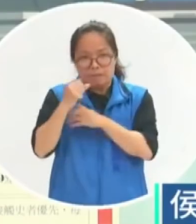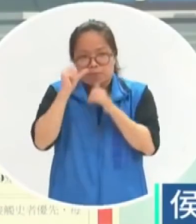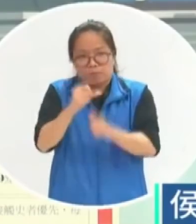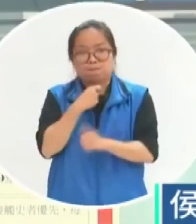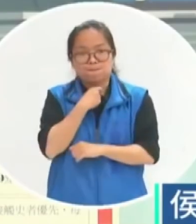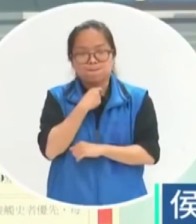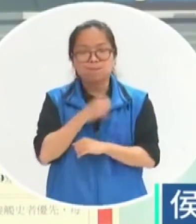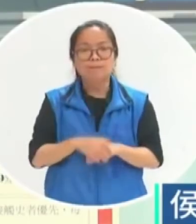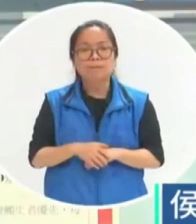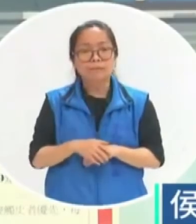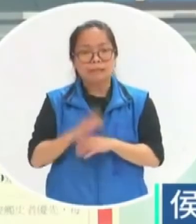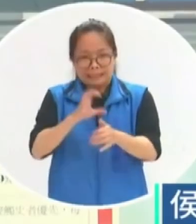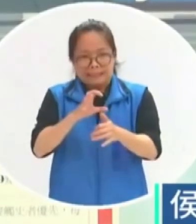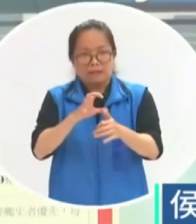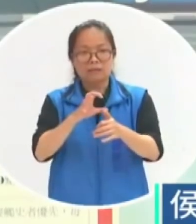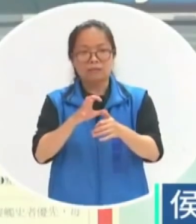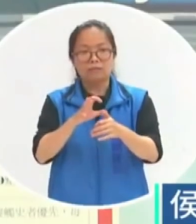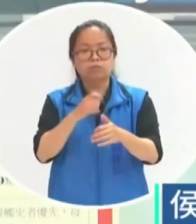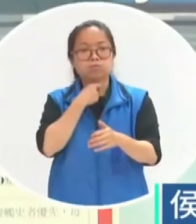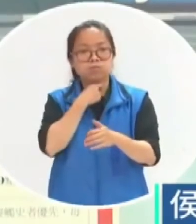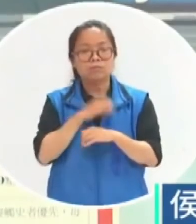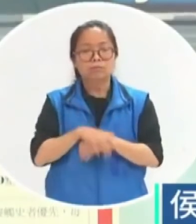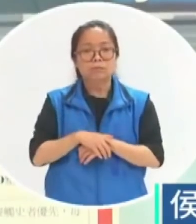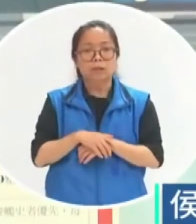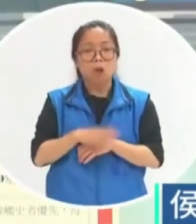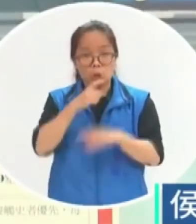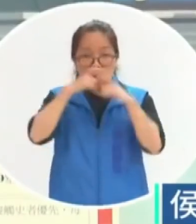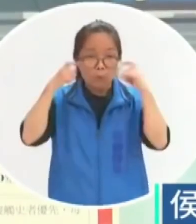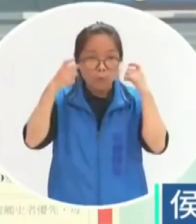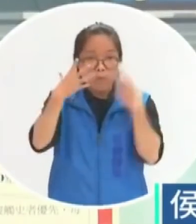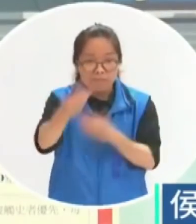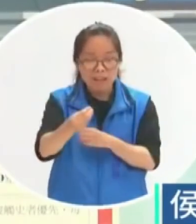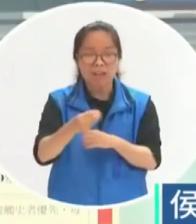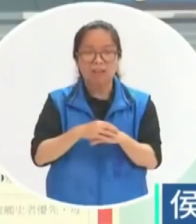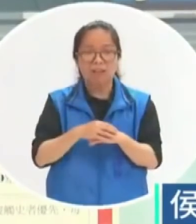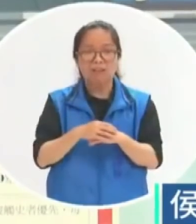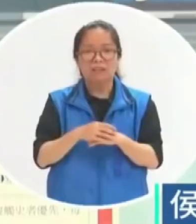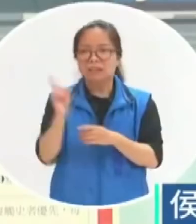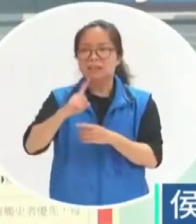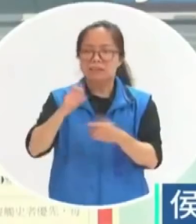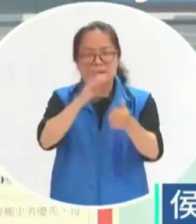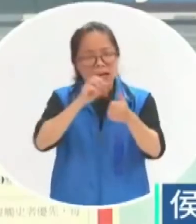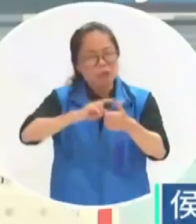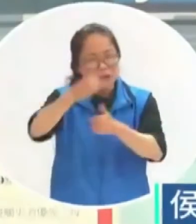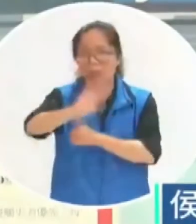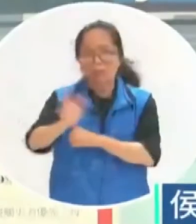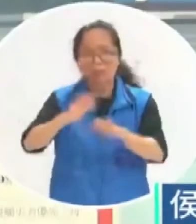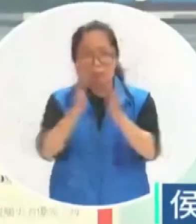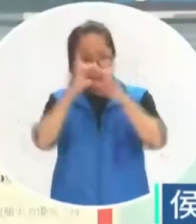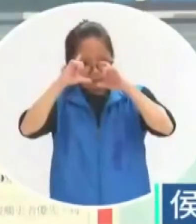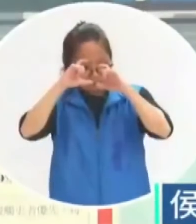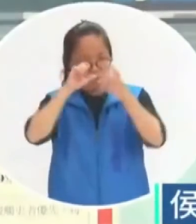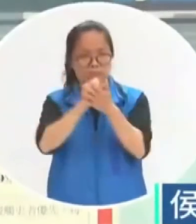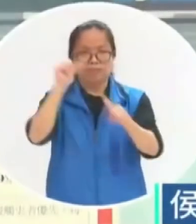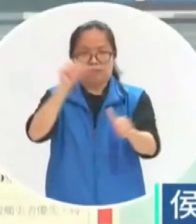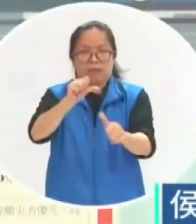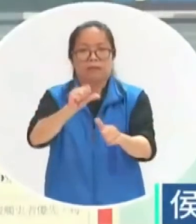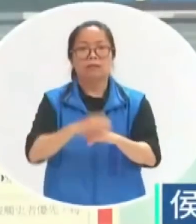行期，强力的执行期的，不戴口罩，没有所谓的规劝，照相纯正开